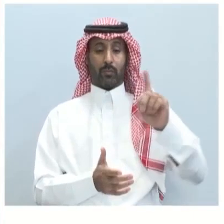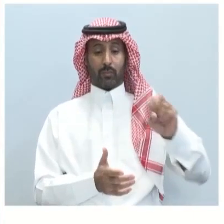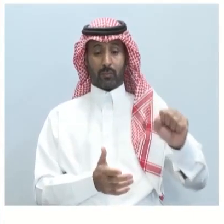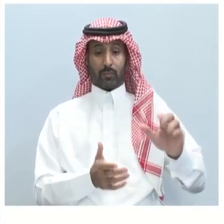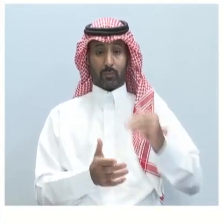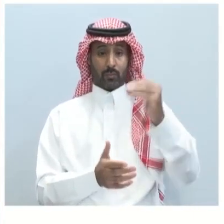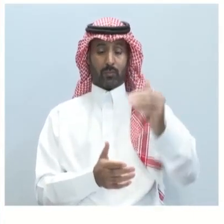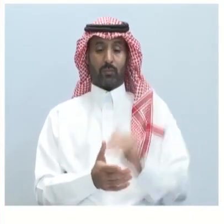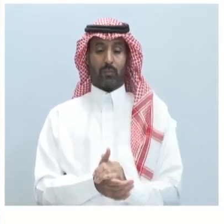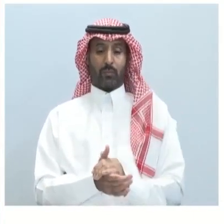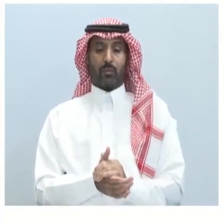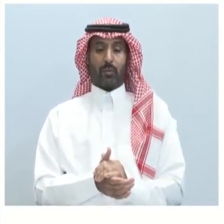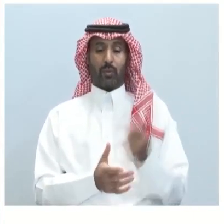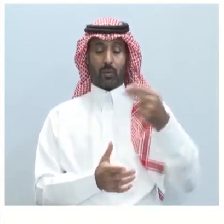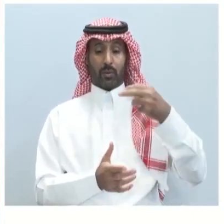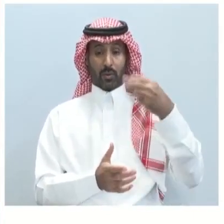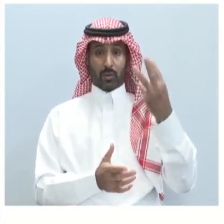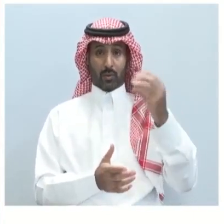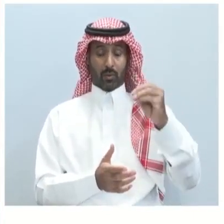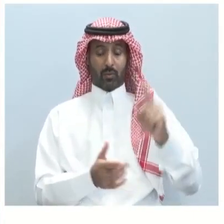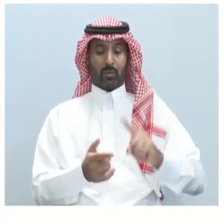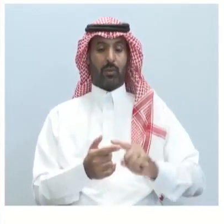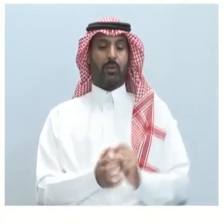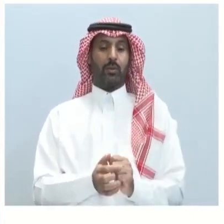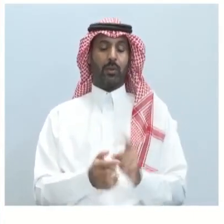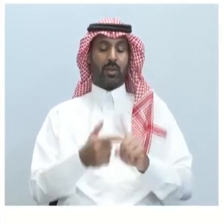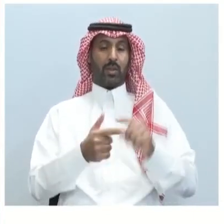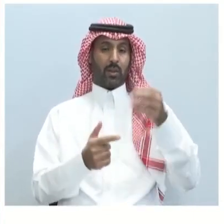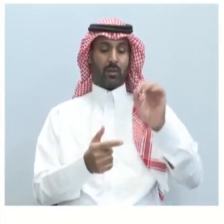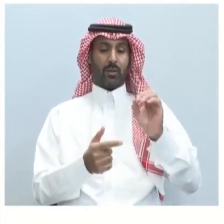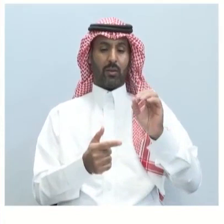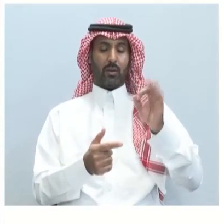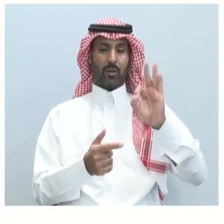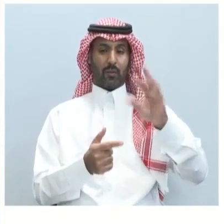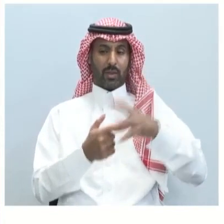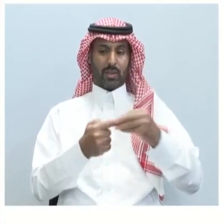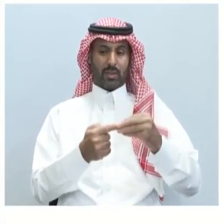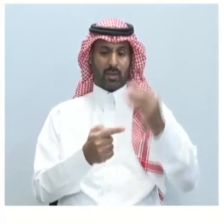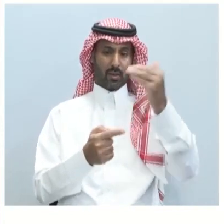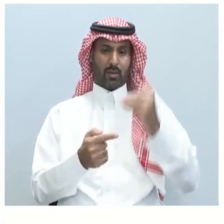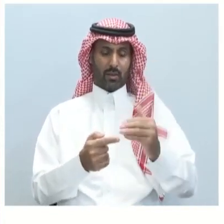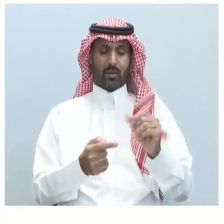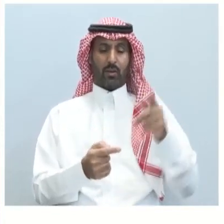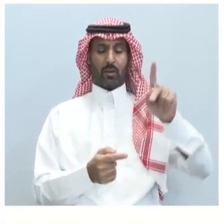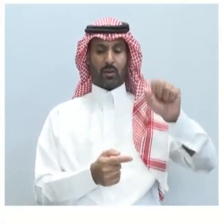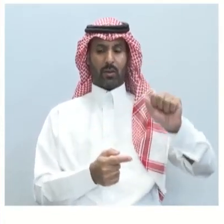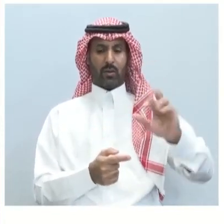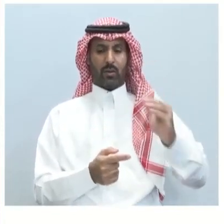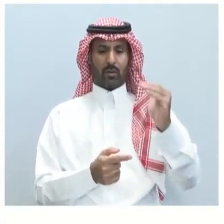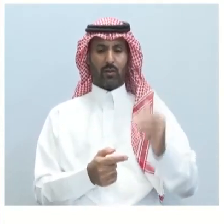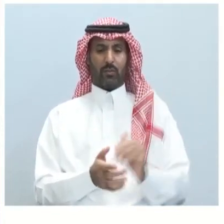النواتج اللي هو اتش 3 او موجب اللي هو يونات الهيدروني نعوض اللي هو تركيز النواتج في